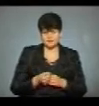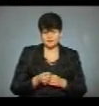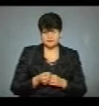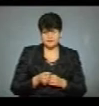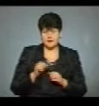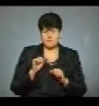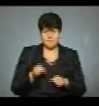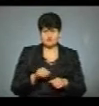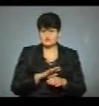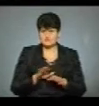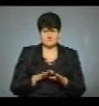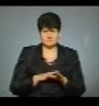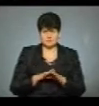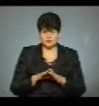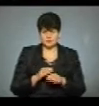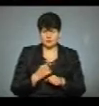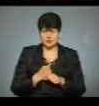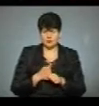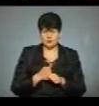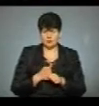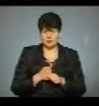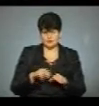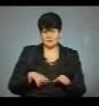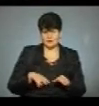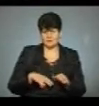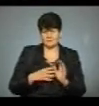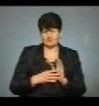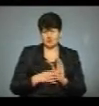Можуть не дотриматися роботодавці